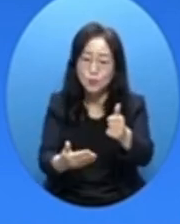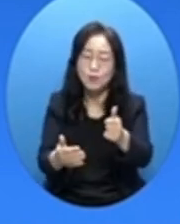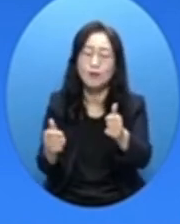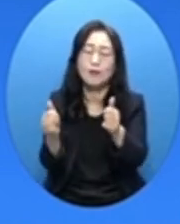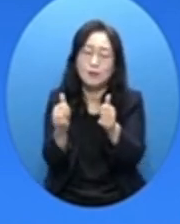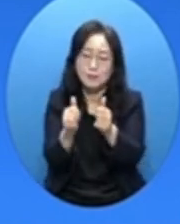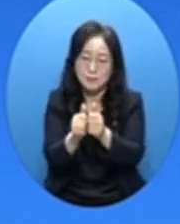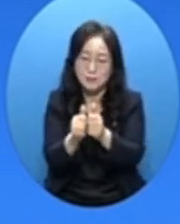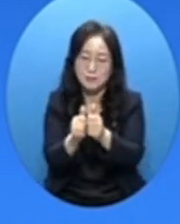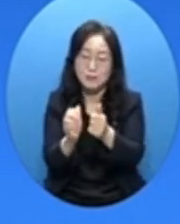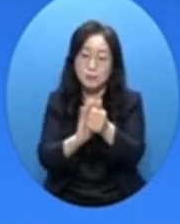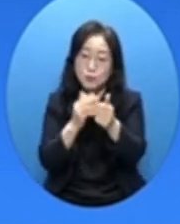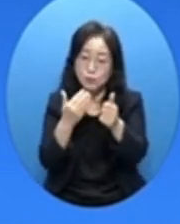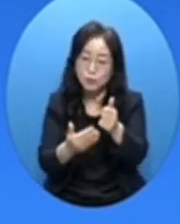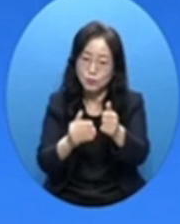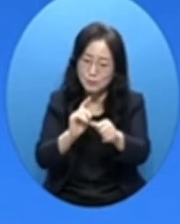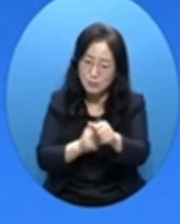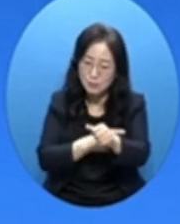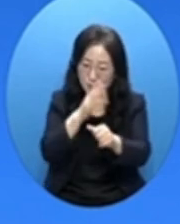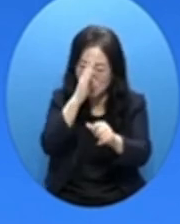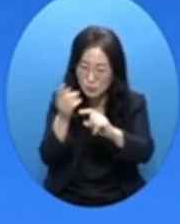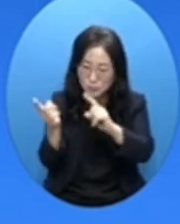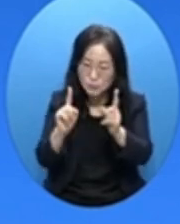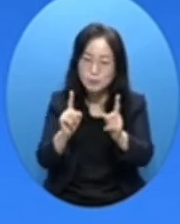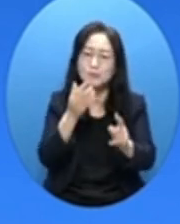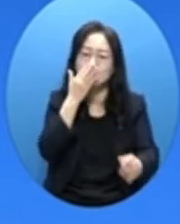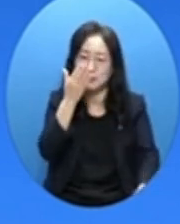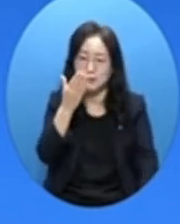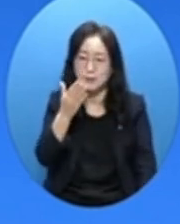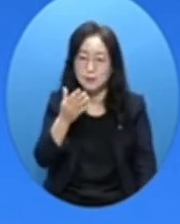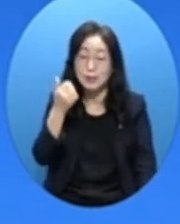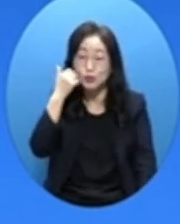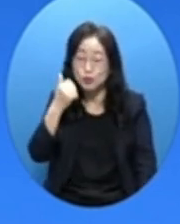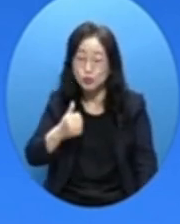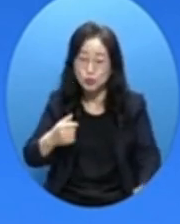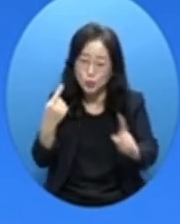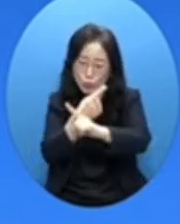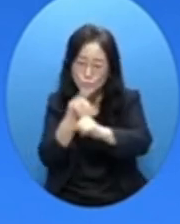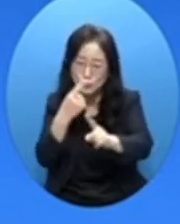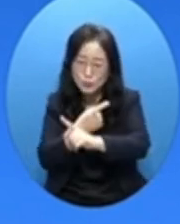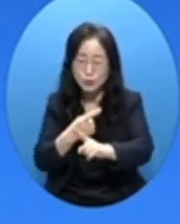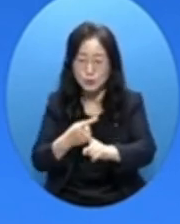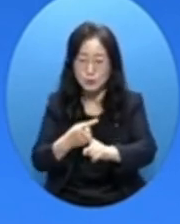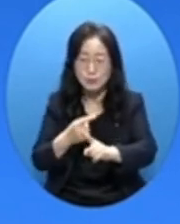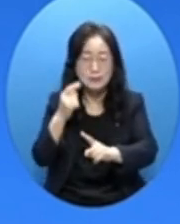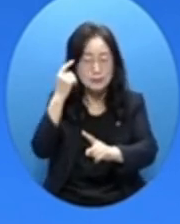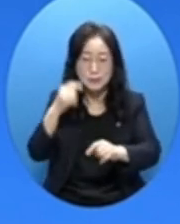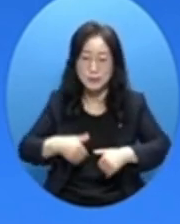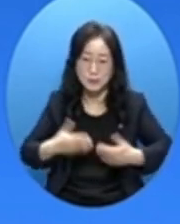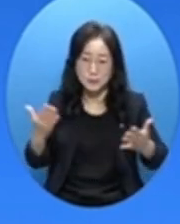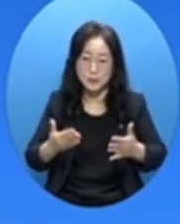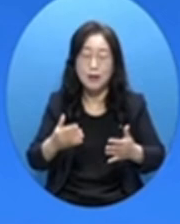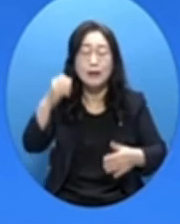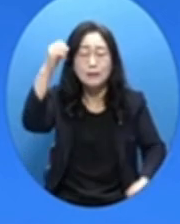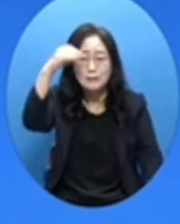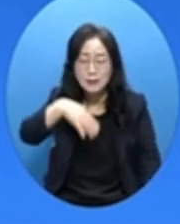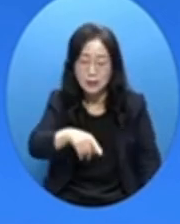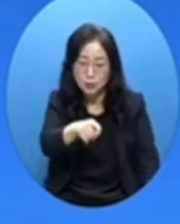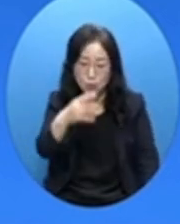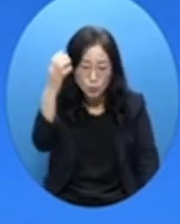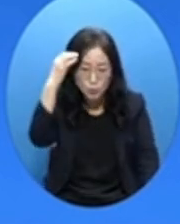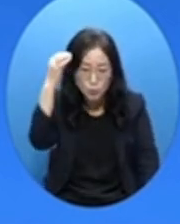것만도 치료가 되는 것입니다. 누구를 고치려고 할 필요가 없습니다. 같이 고통을 나누는